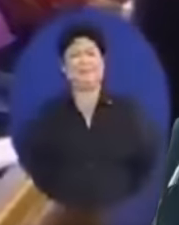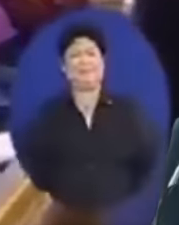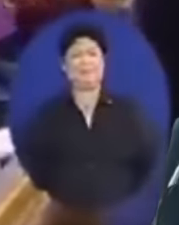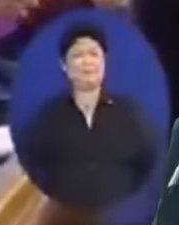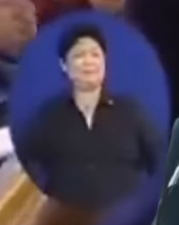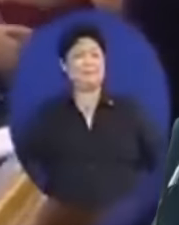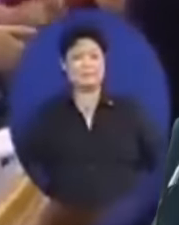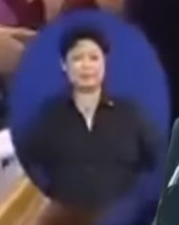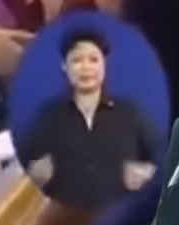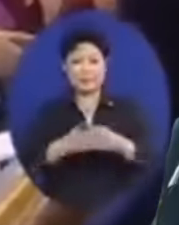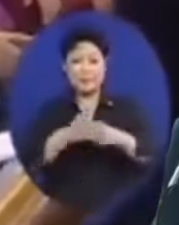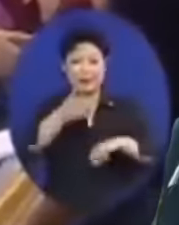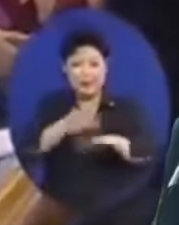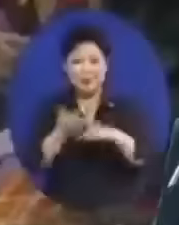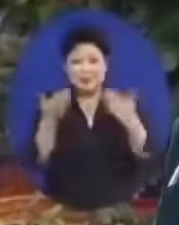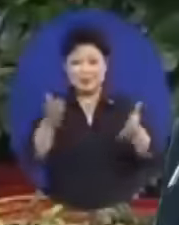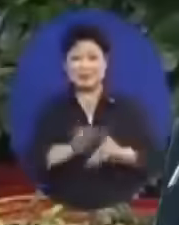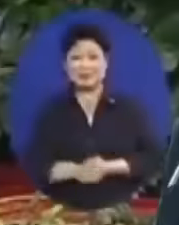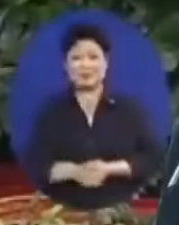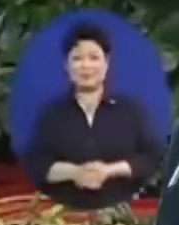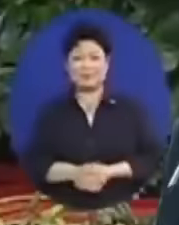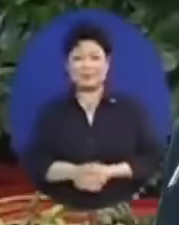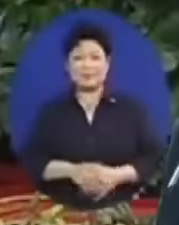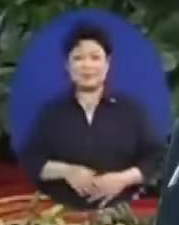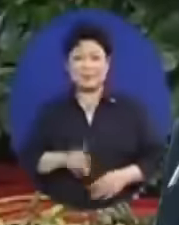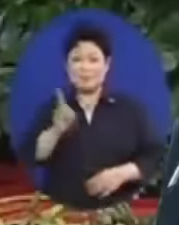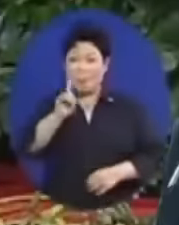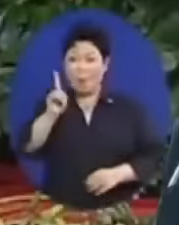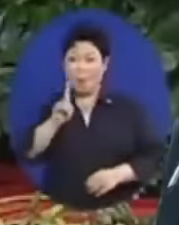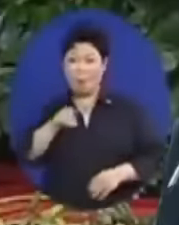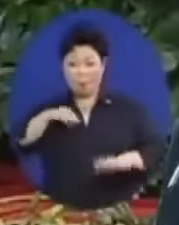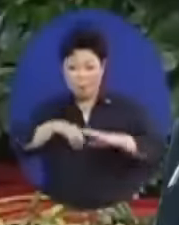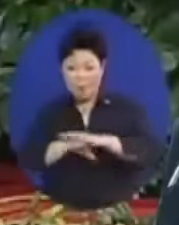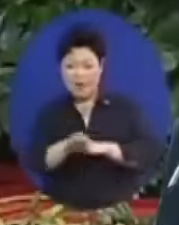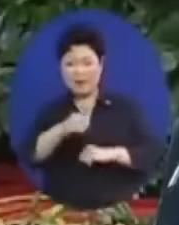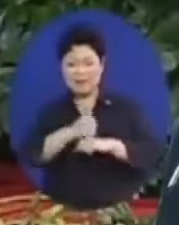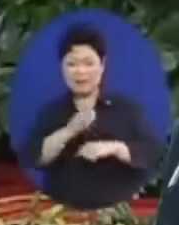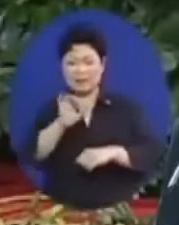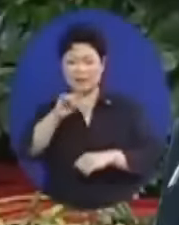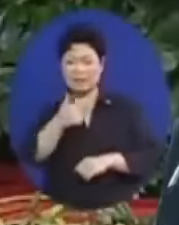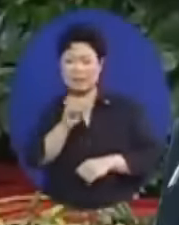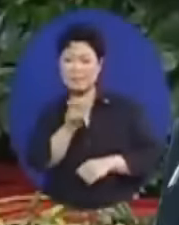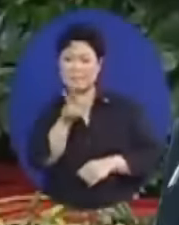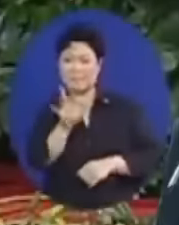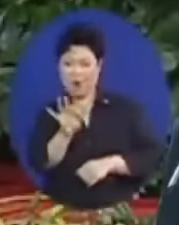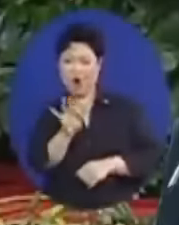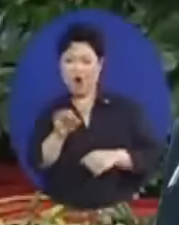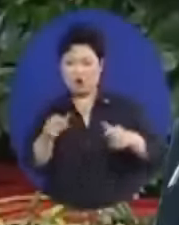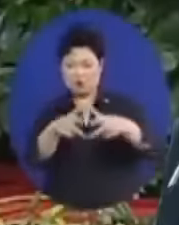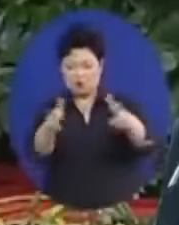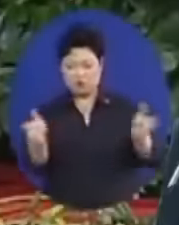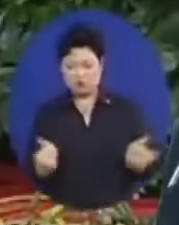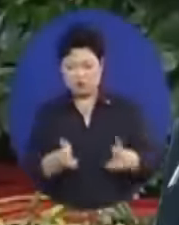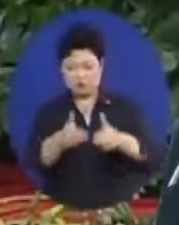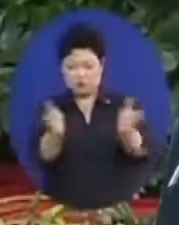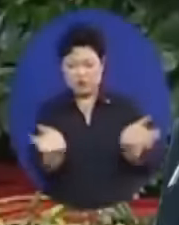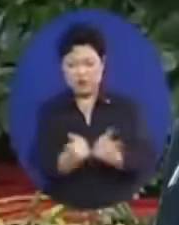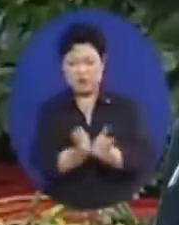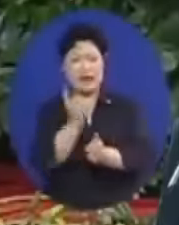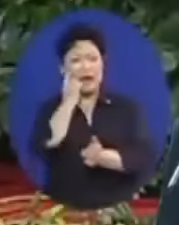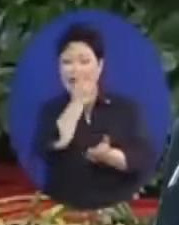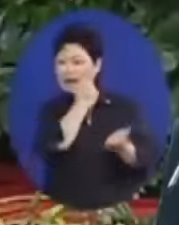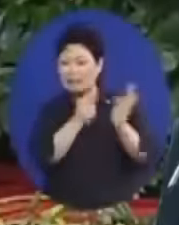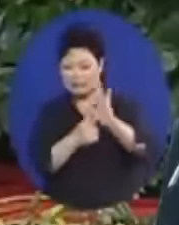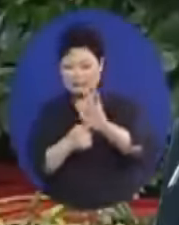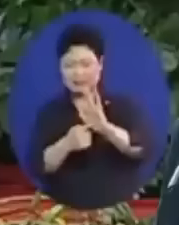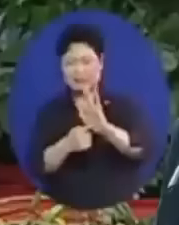며칠 전 저는 참 감사한 메일을 한 통 받았습니다. 은평구에 사시는 임채윤 성도님의 간증